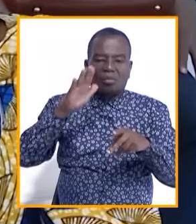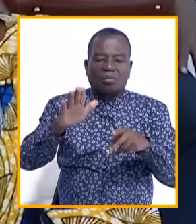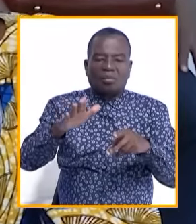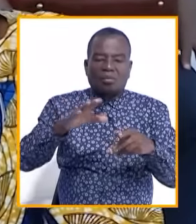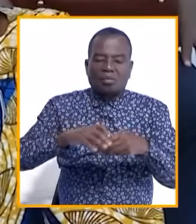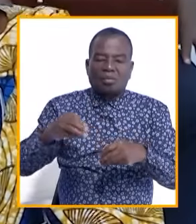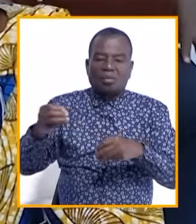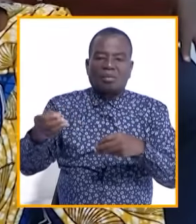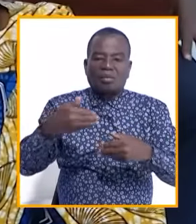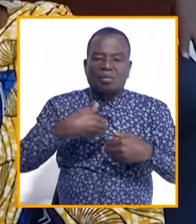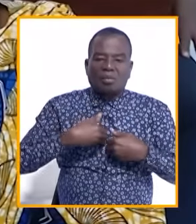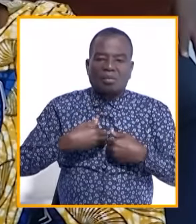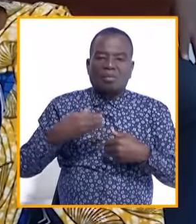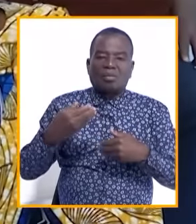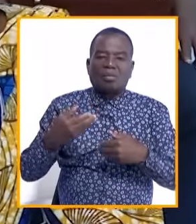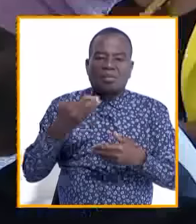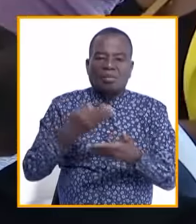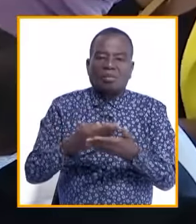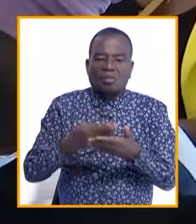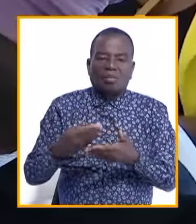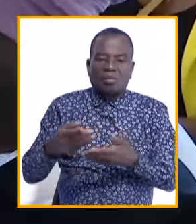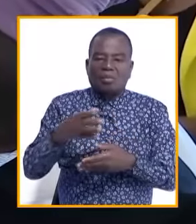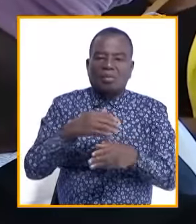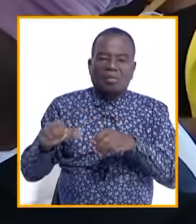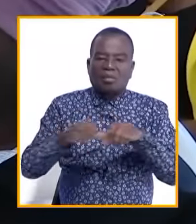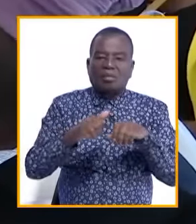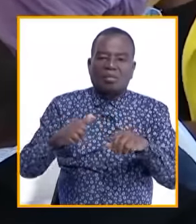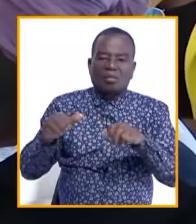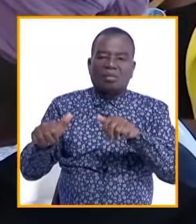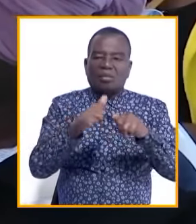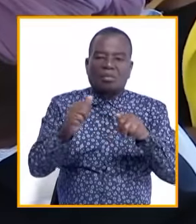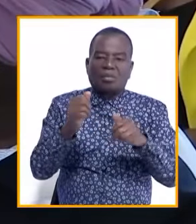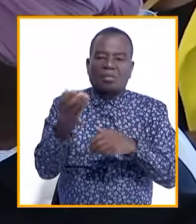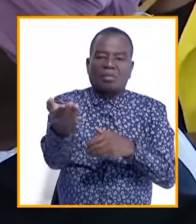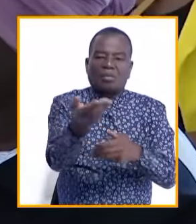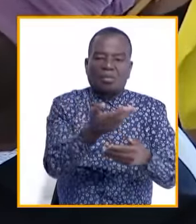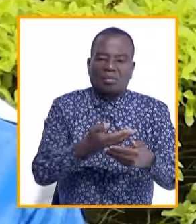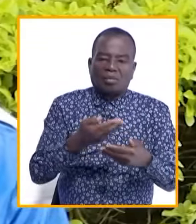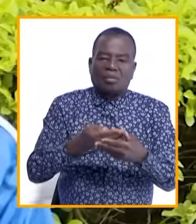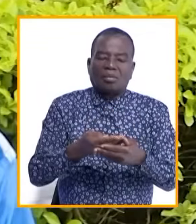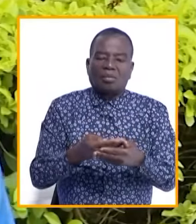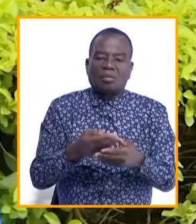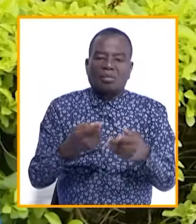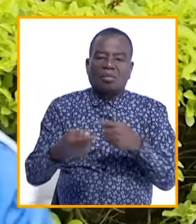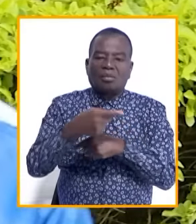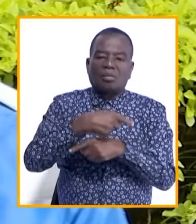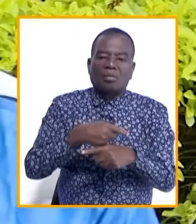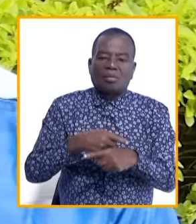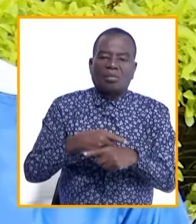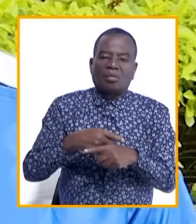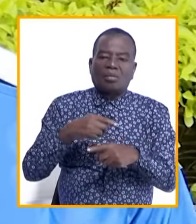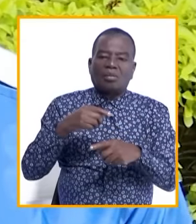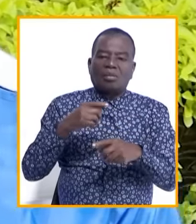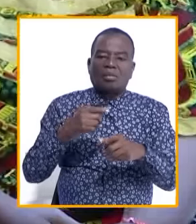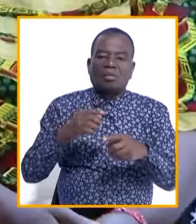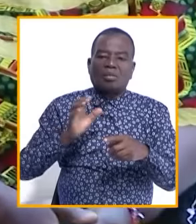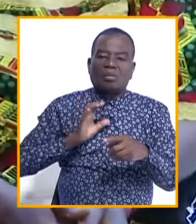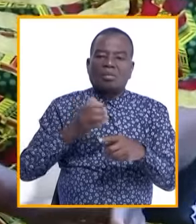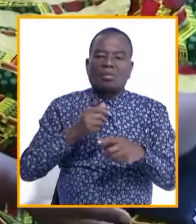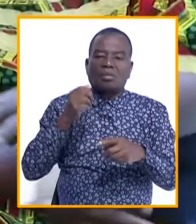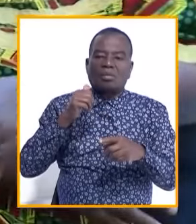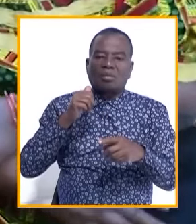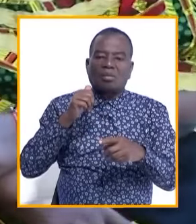femmes d'accéder à des ressources financières à coût réduit en vue de créer ou renforcer des activités génératrices de revenus. Aujourd'hui,